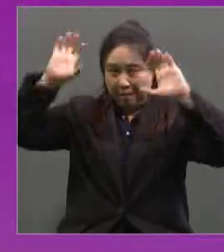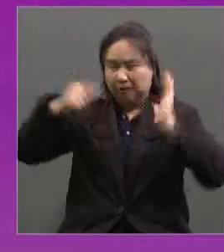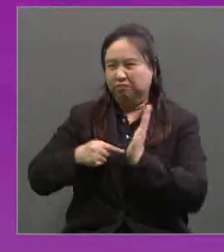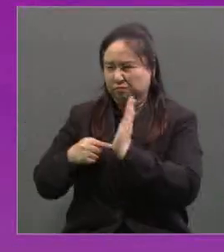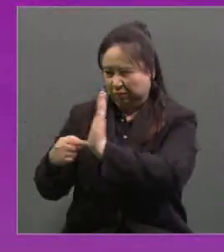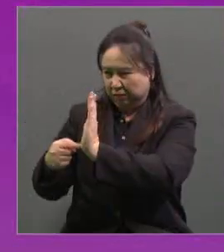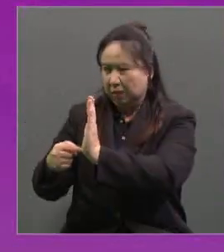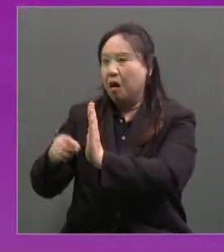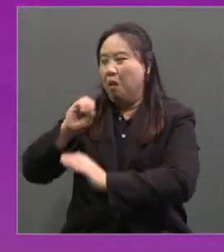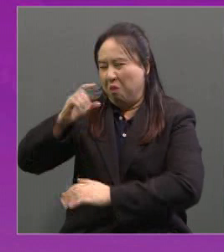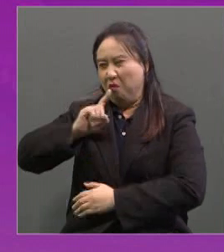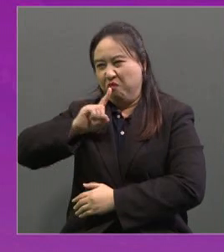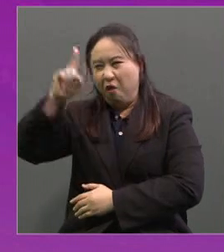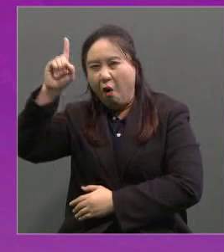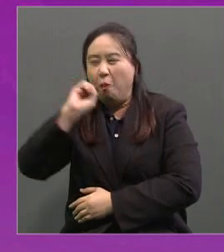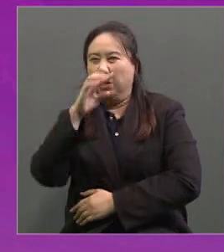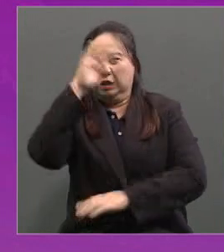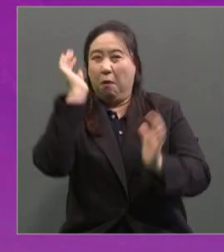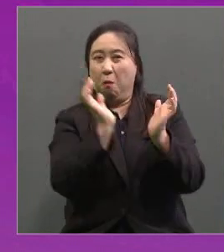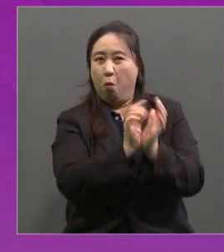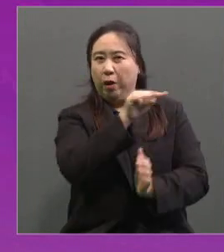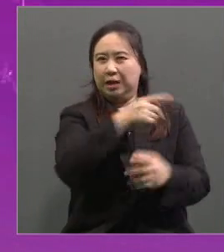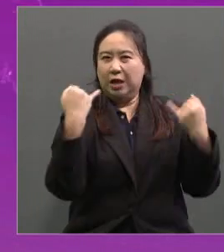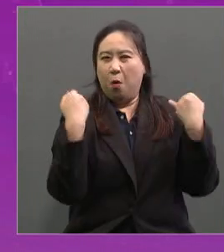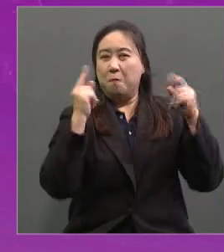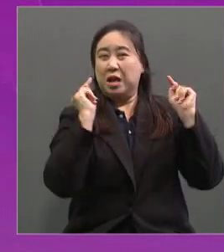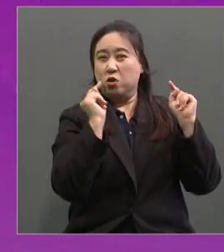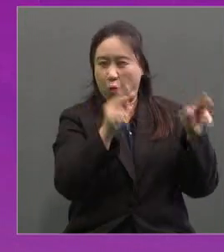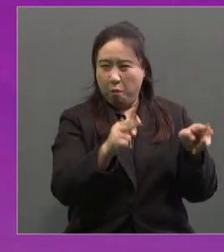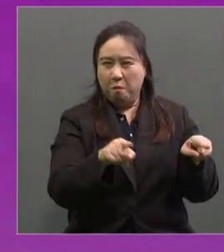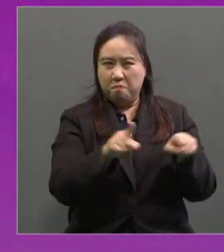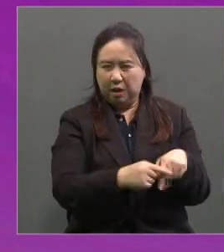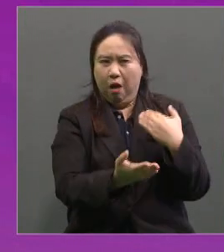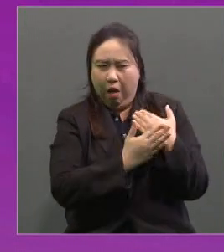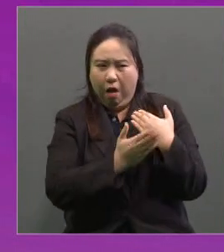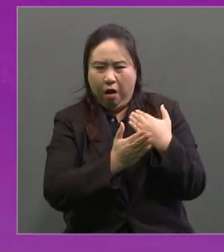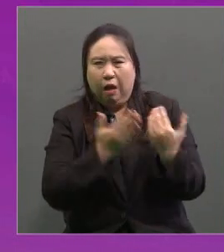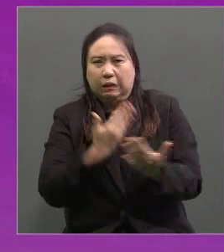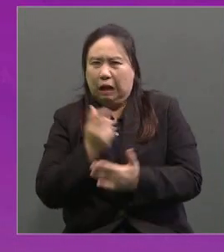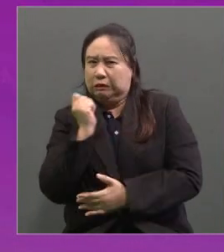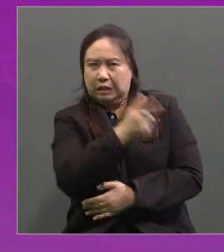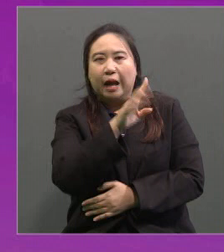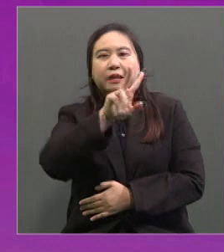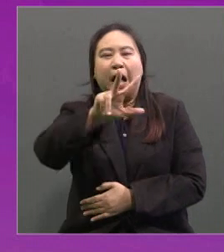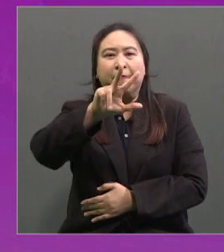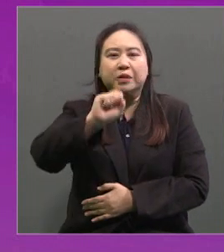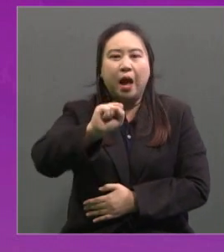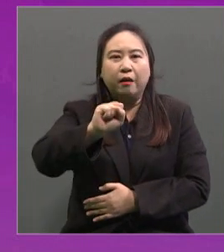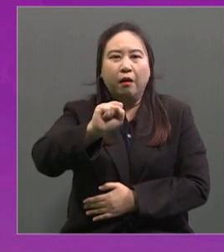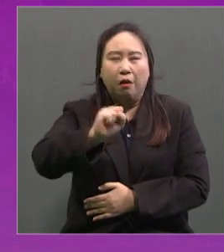ถูกตำรวจในพื้นที่จังหวัดปทุมธานีคมขู่เรียกรับเงินกว่า 300,000บาทอือ